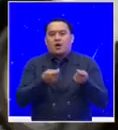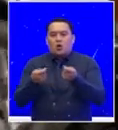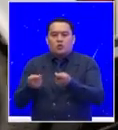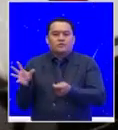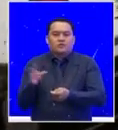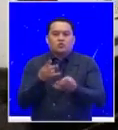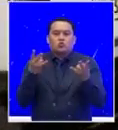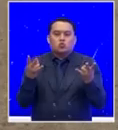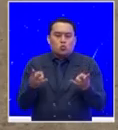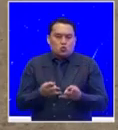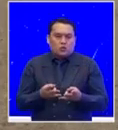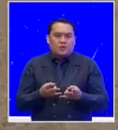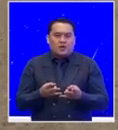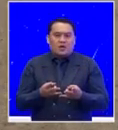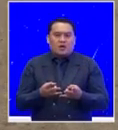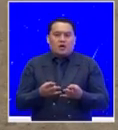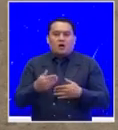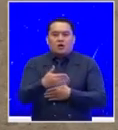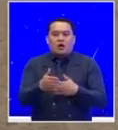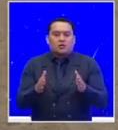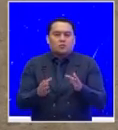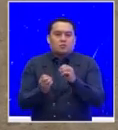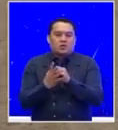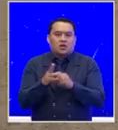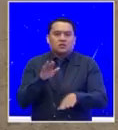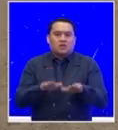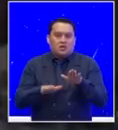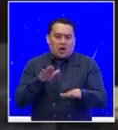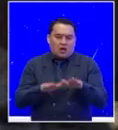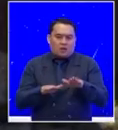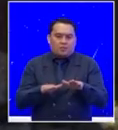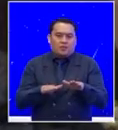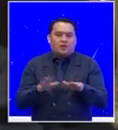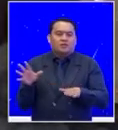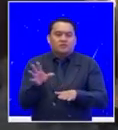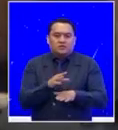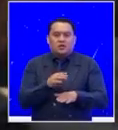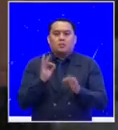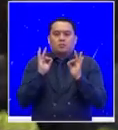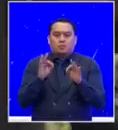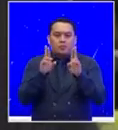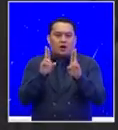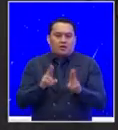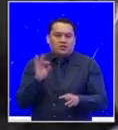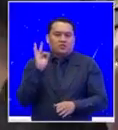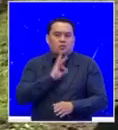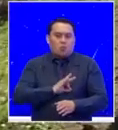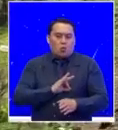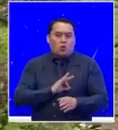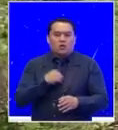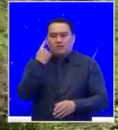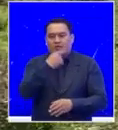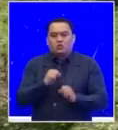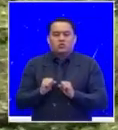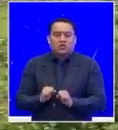все самое необходимое. Вес одной коробки почти 15 килограммов. Придерживаясь всех санитарных правил и используя средства